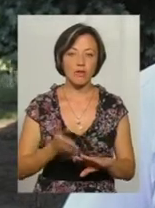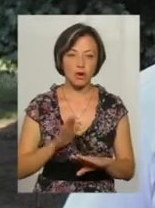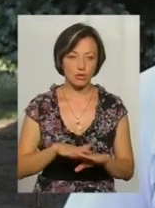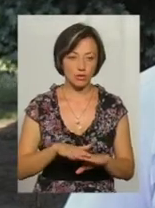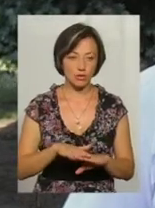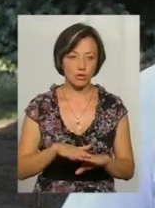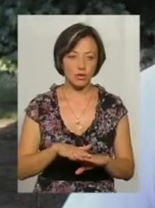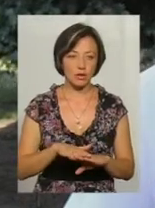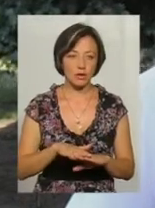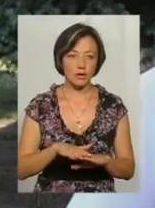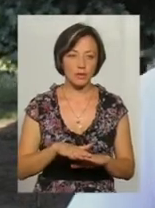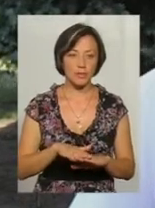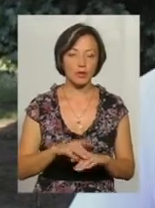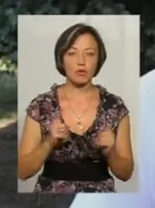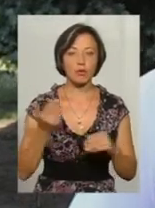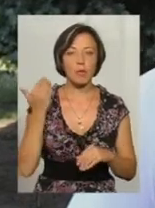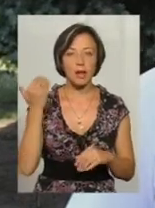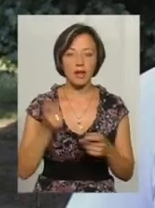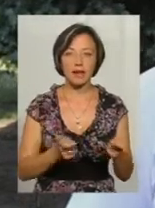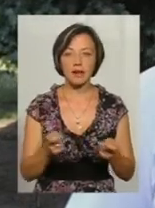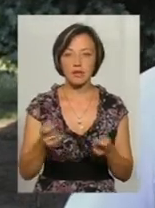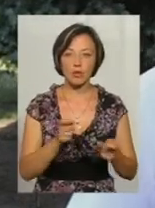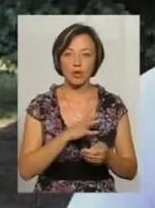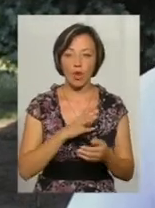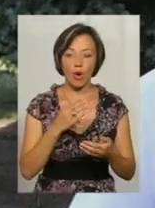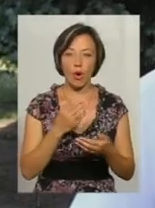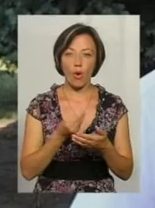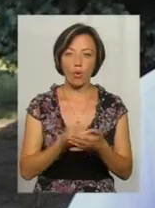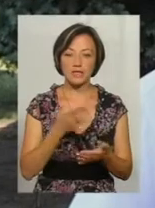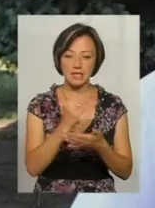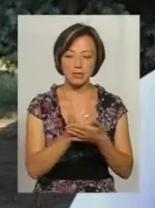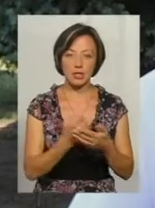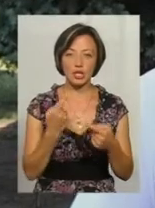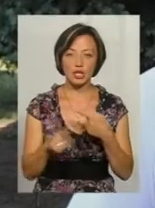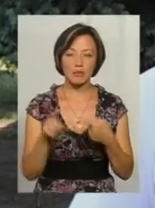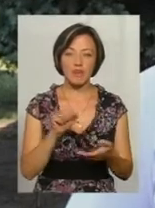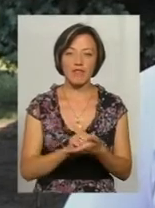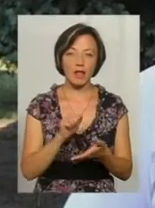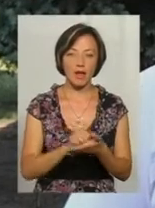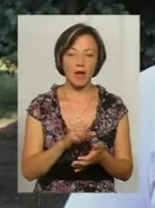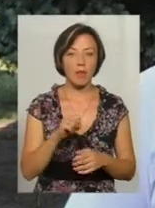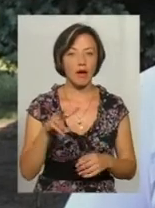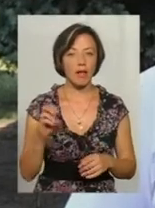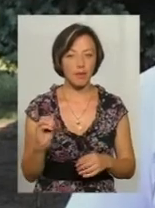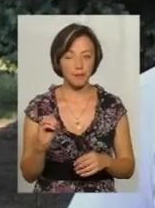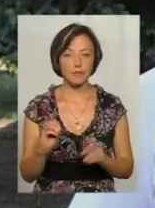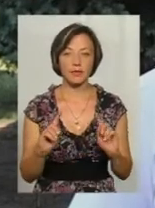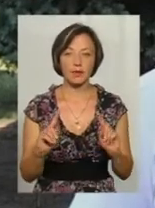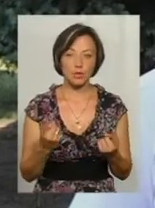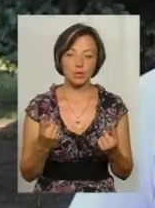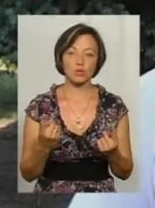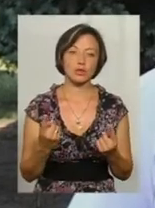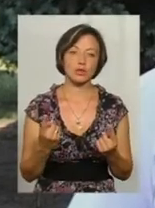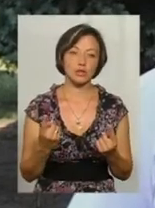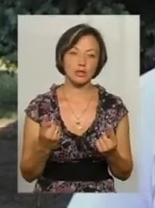оскільки попередні керманичі були оцінені іншими виданнями. Однак дуже характерною